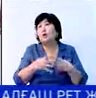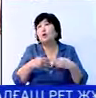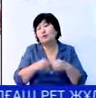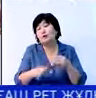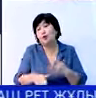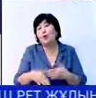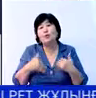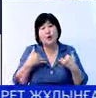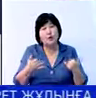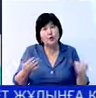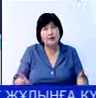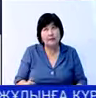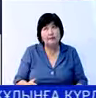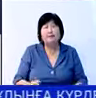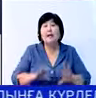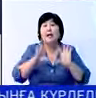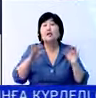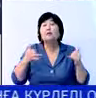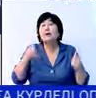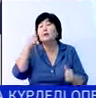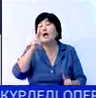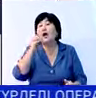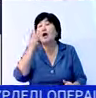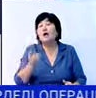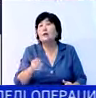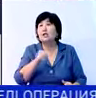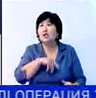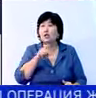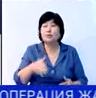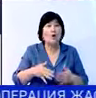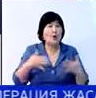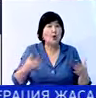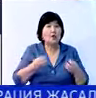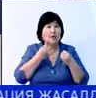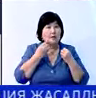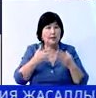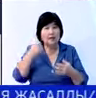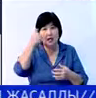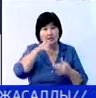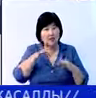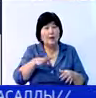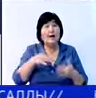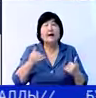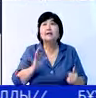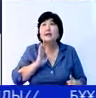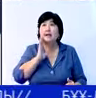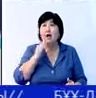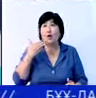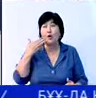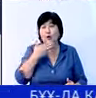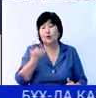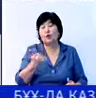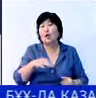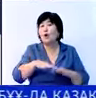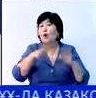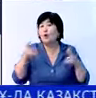көмек көрсетілді. Жалпы биылғы жылы қармақшы ауданының еңбеккерлері үшін үлкен мерекелі жыл болып отыр. Қазіргі таңда күріш дақылы толығымен